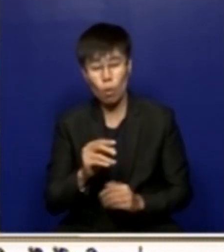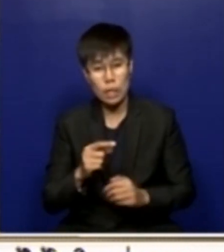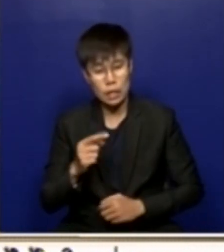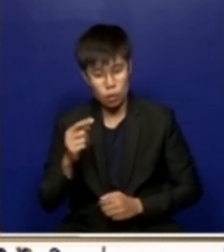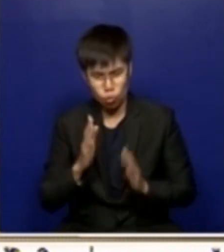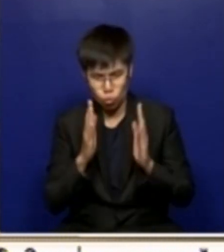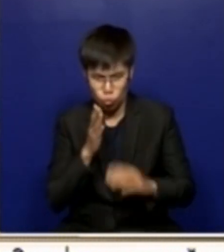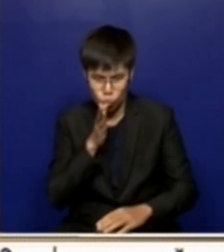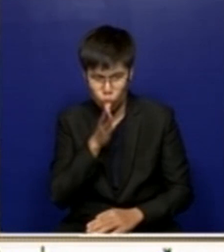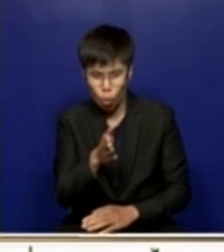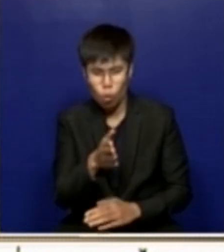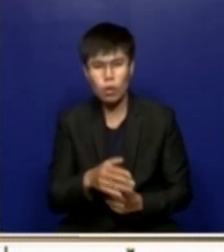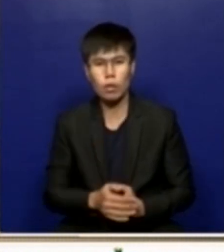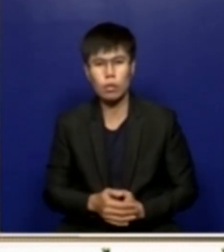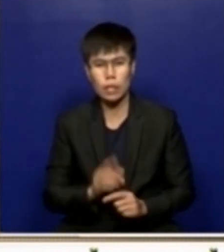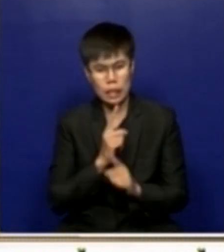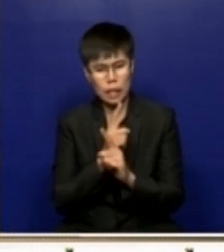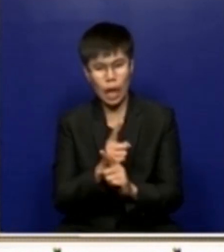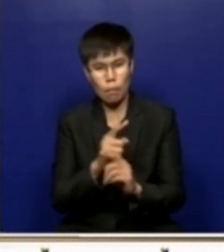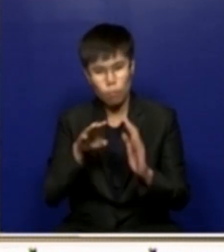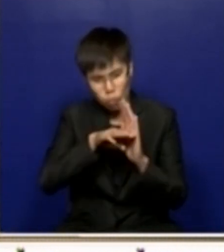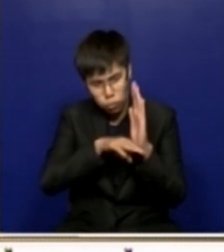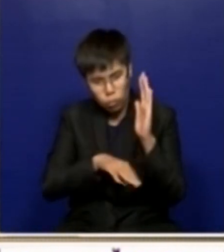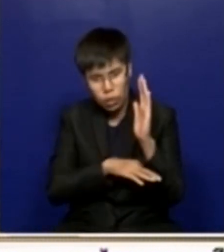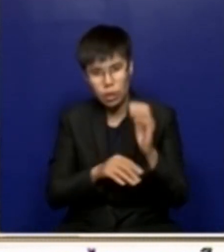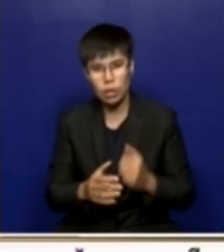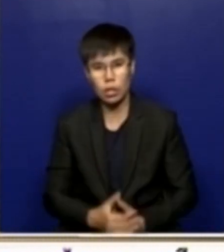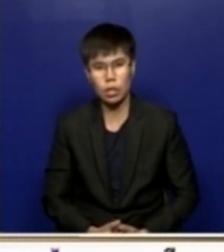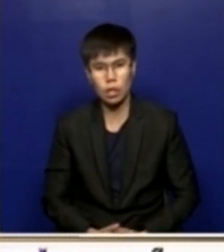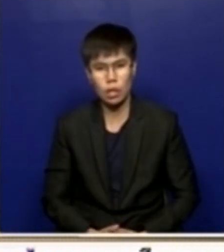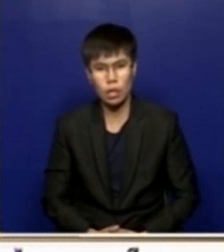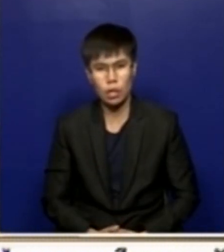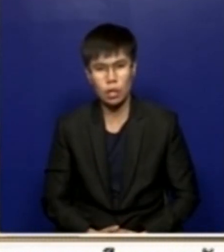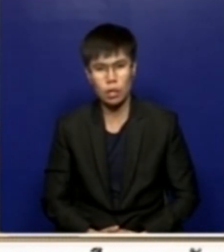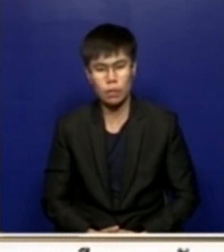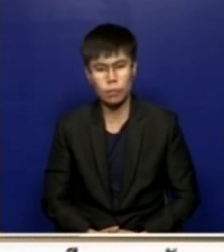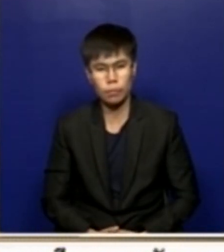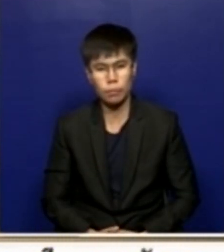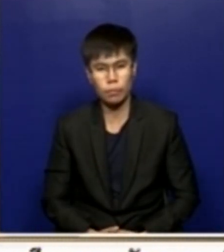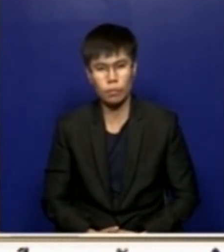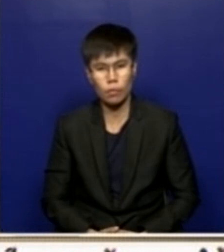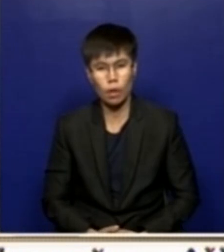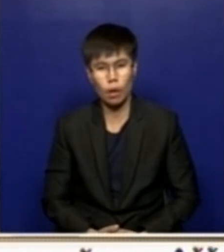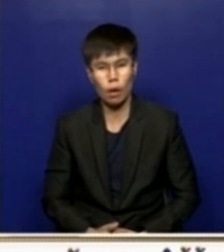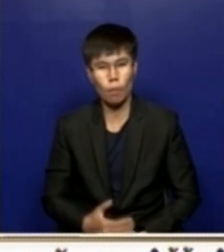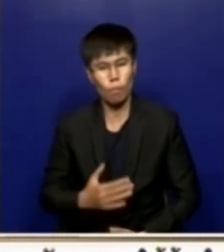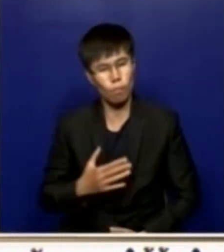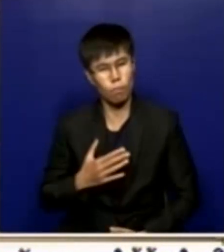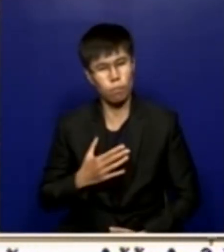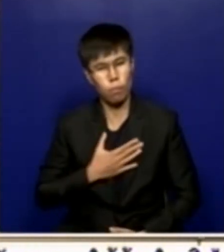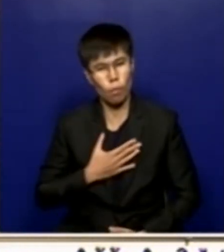ปฏิบัติตามข้อบังคับนะครับหมอวิชัยไหมครับน้องๆครับผมไม่เป็นการตรงไหนล่ะ